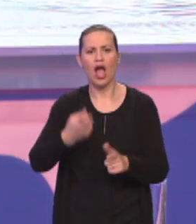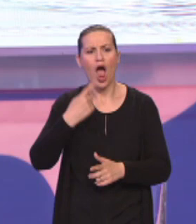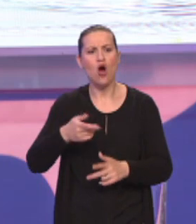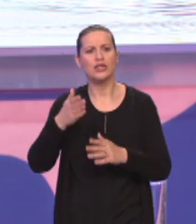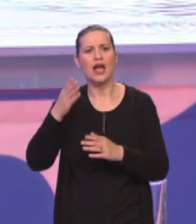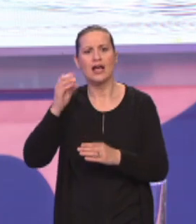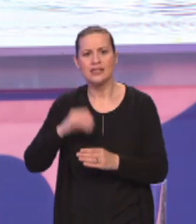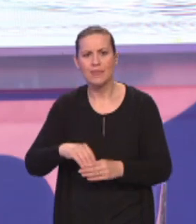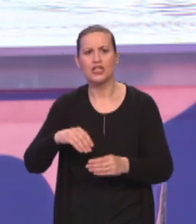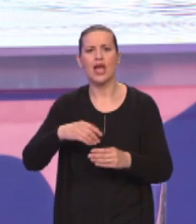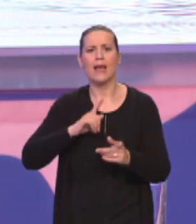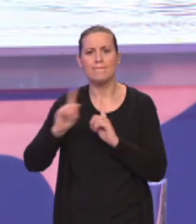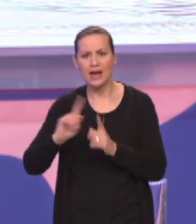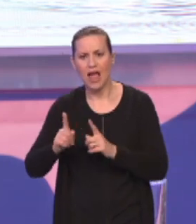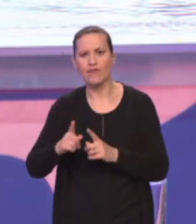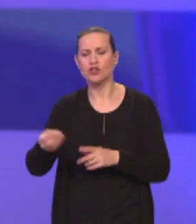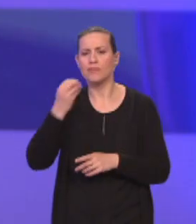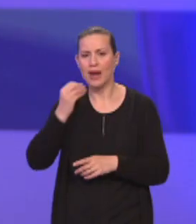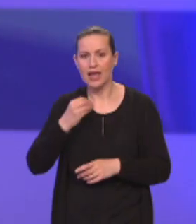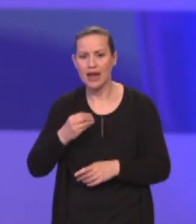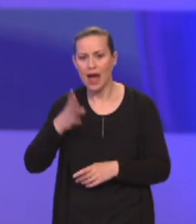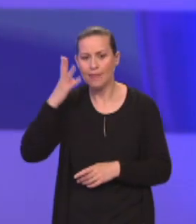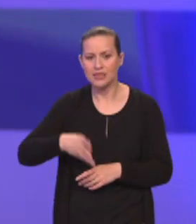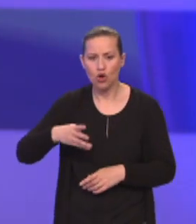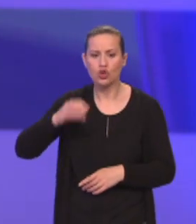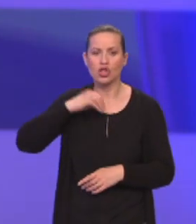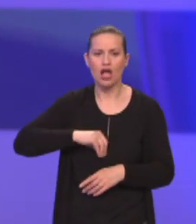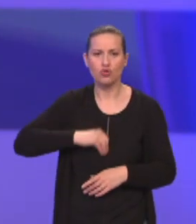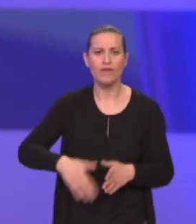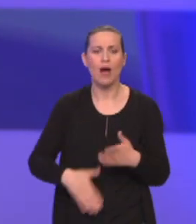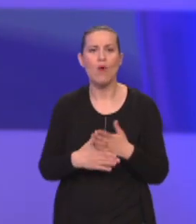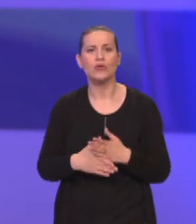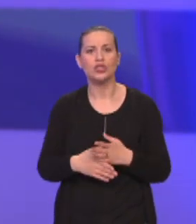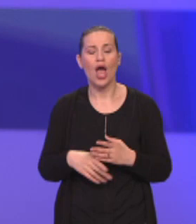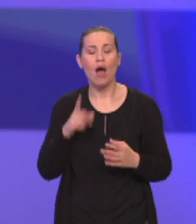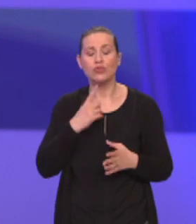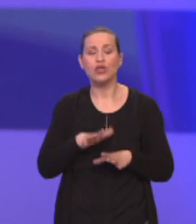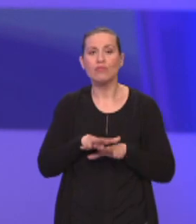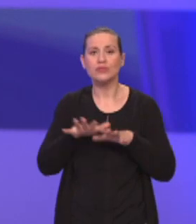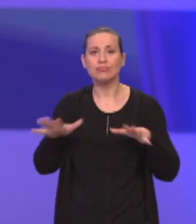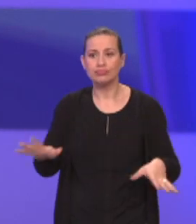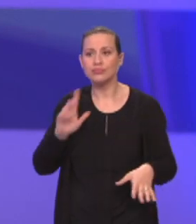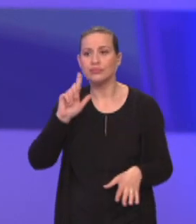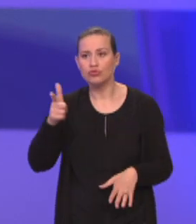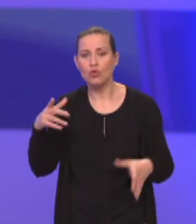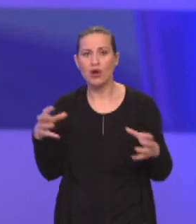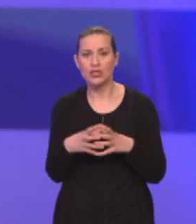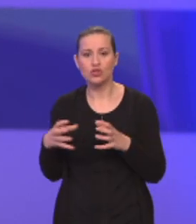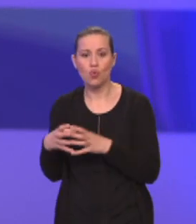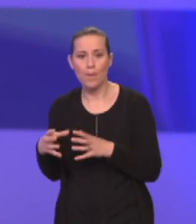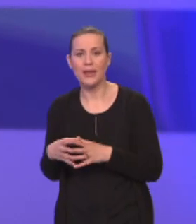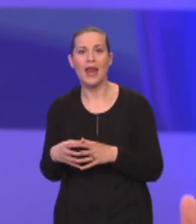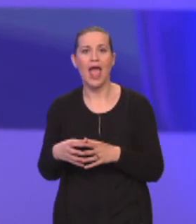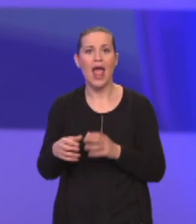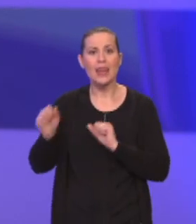prevoza, prehrane, psihološke podrške, duhovne podrške. Trudimo proširiti naš krug djelovanja na druge skupine i na starije osobe i na